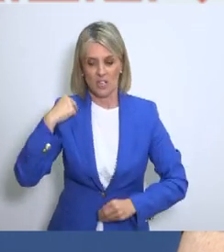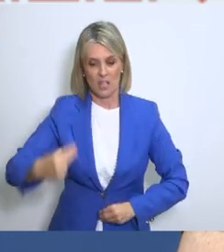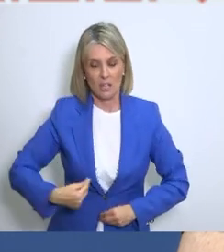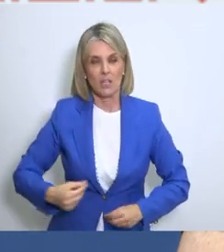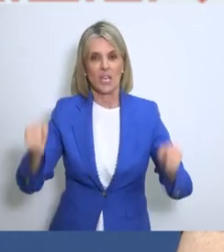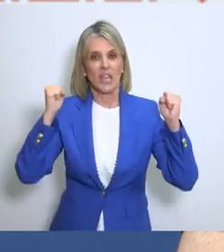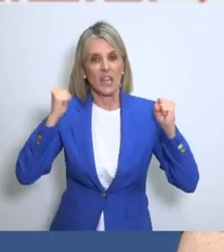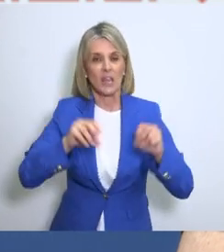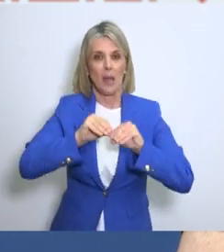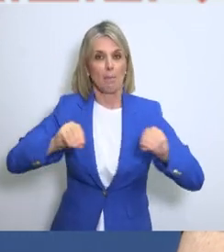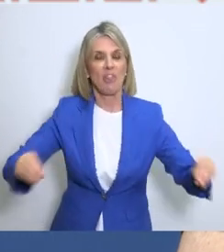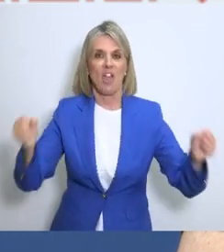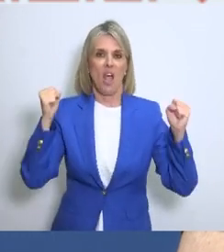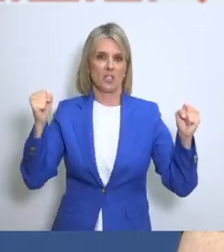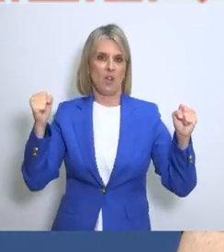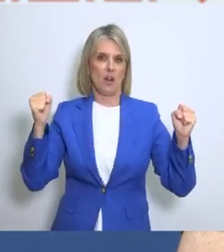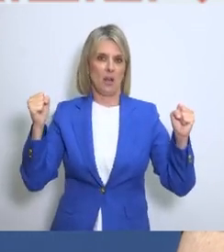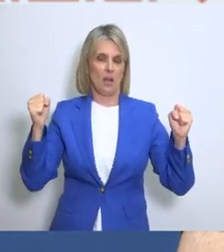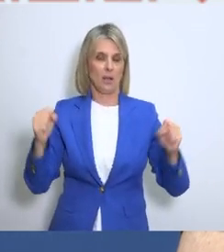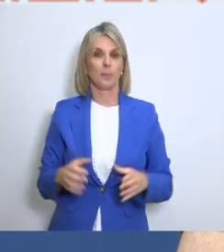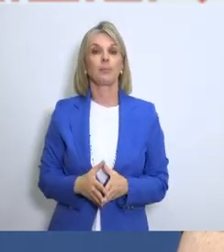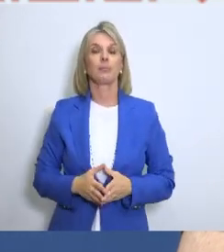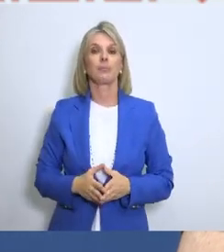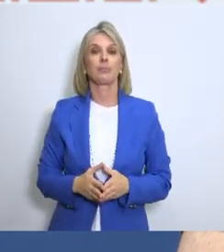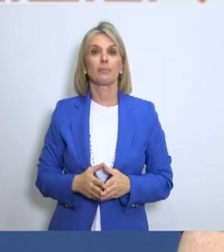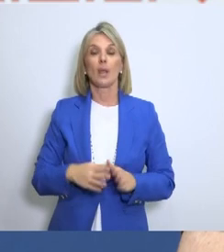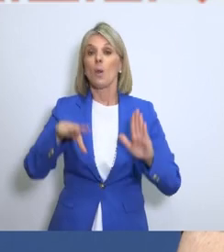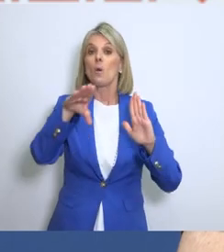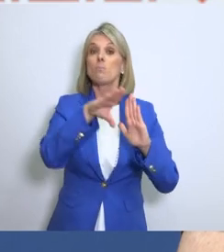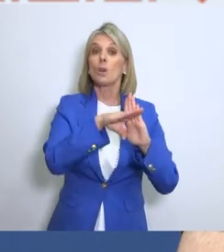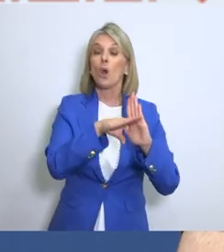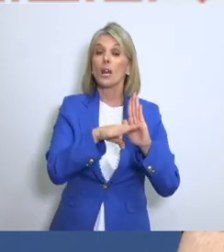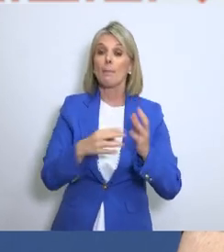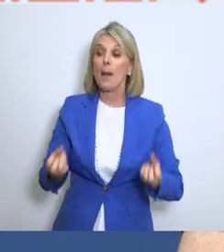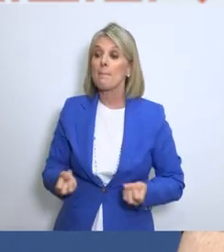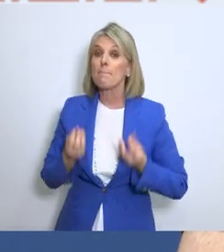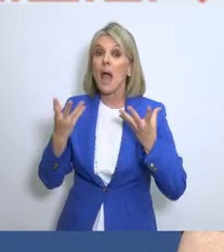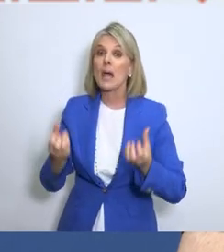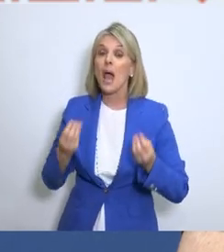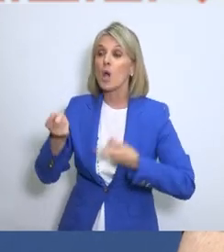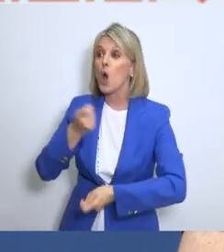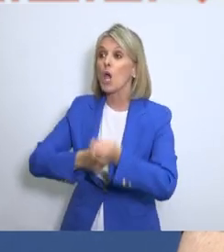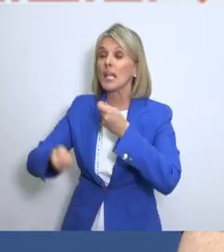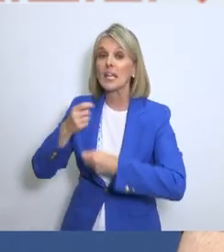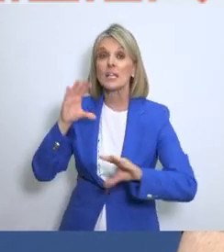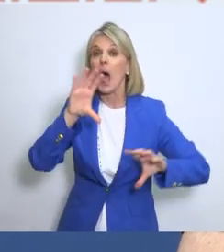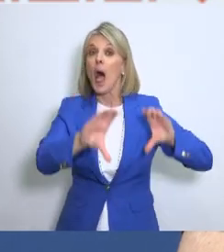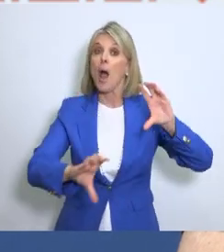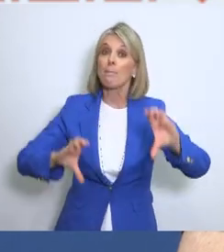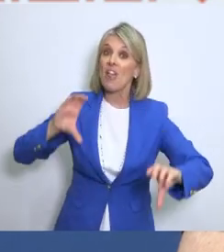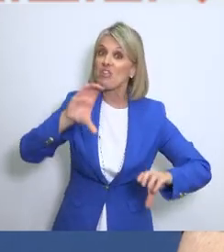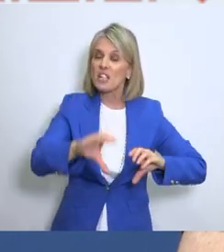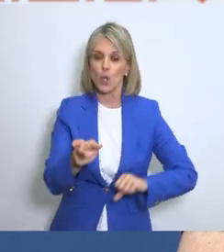ασφάλισης. Να βάλουμε μπρος σε ένα πρόγραμμα παραγωγικών, δημόσιων παραγωγικών επενδύσεων με